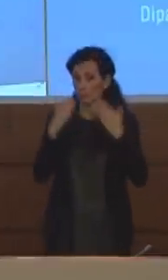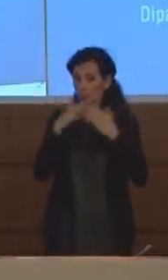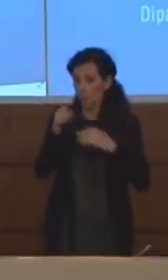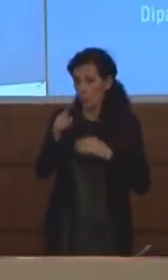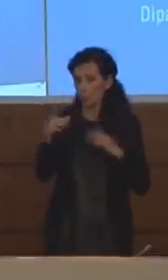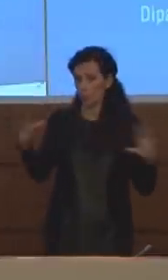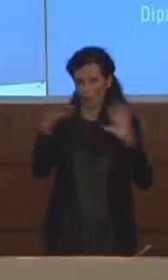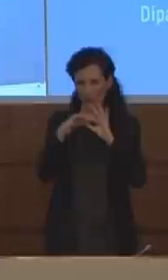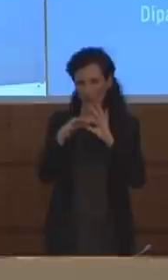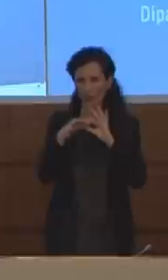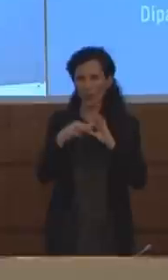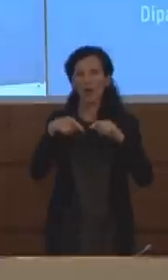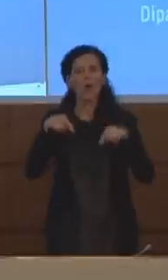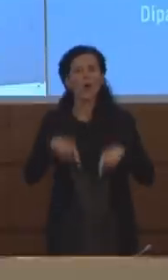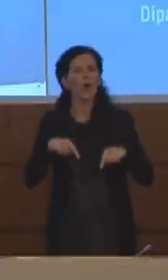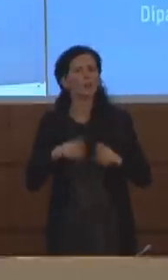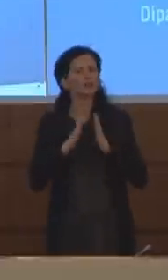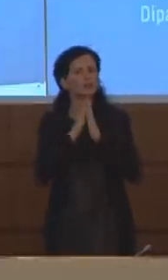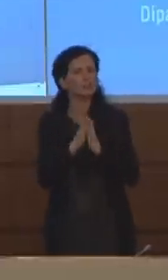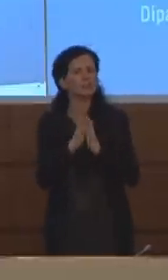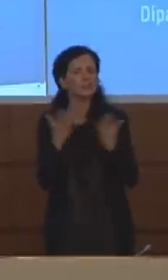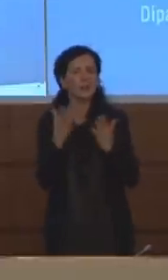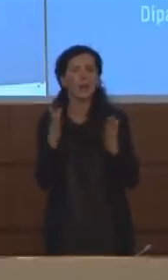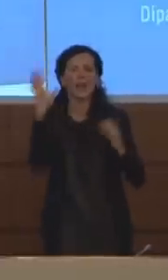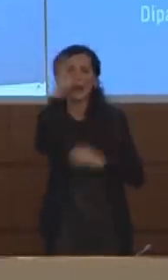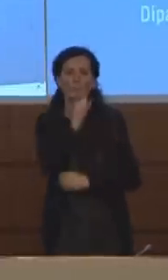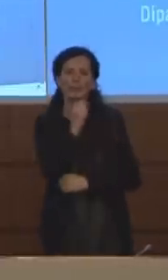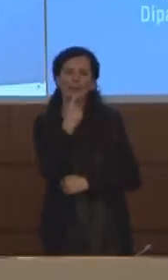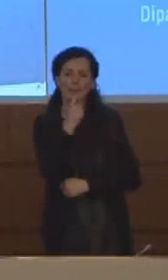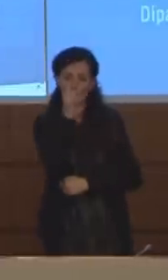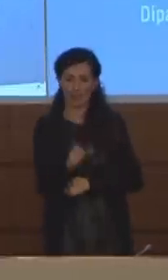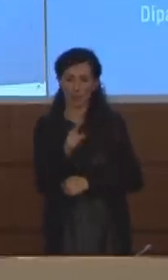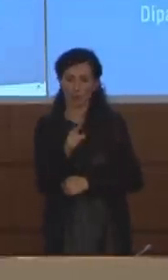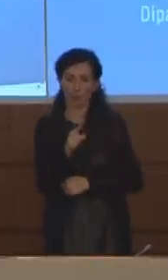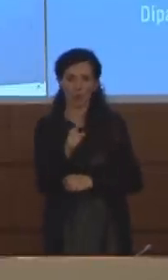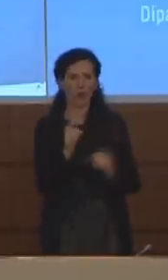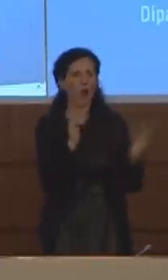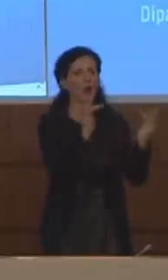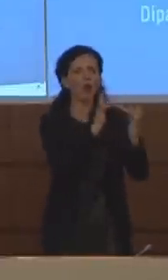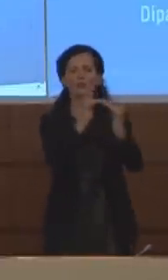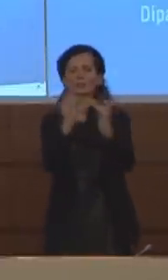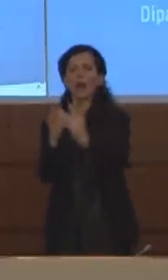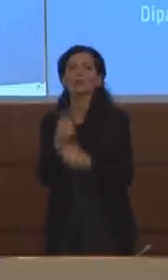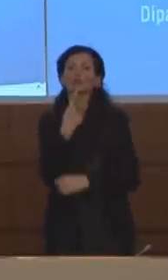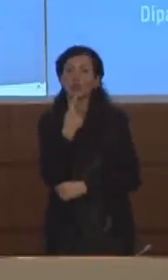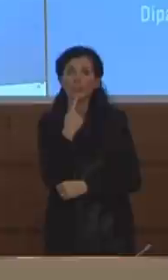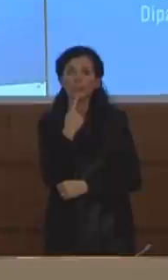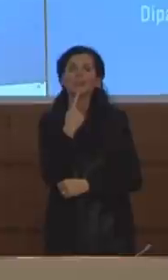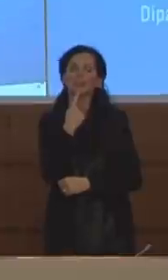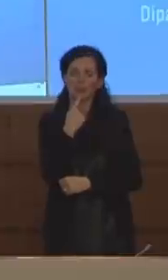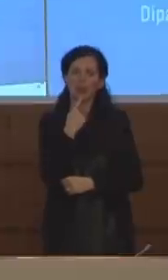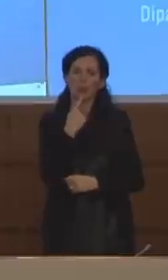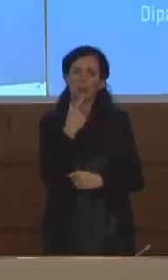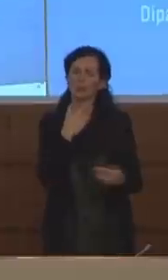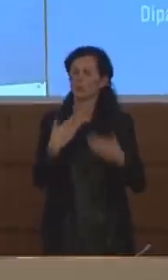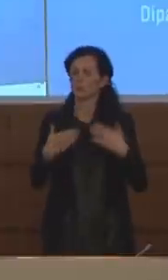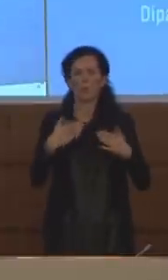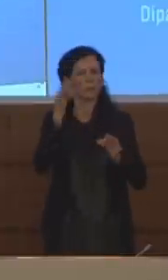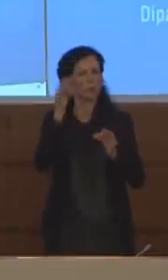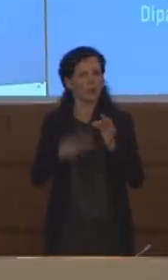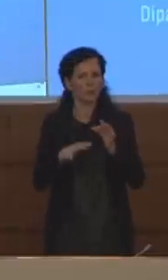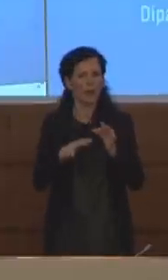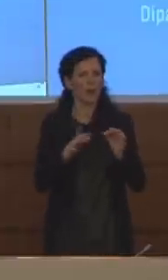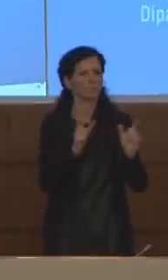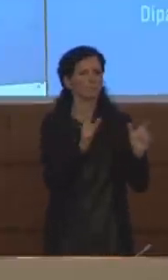raccomandazione tracciare i contatti stretti e anche tutti gli sforzi che vanno verso contatto personale o un